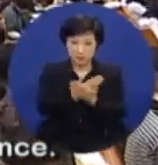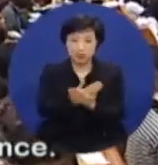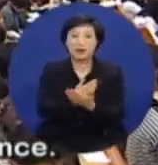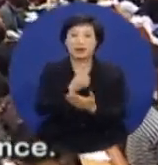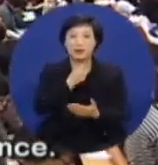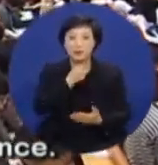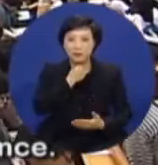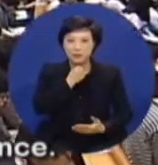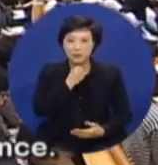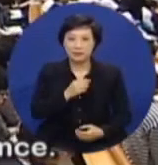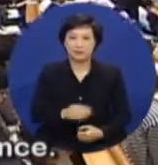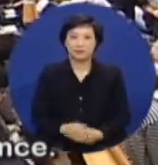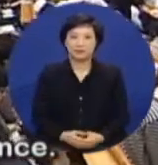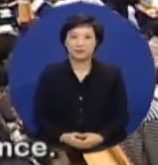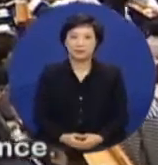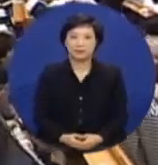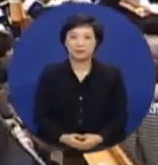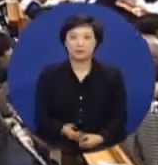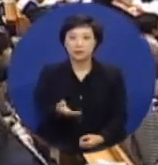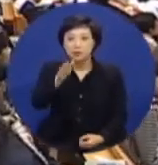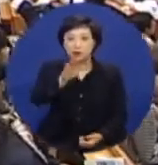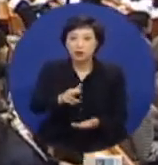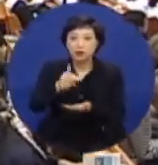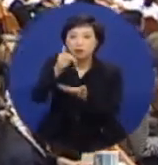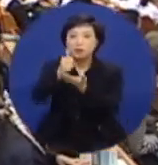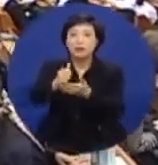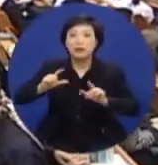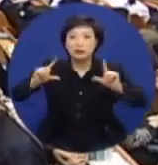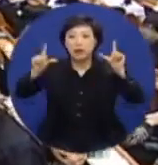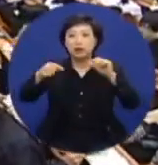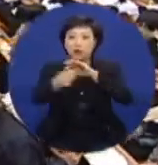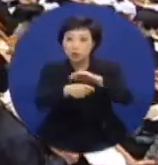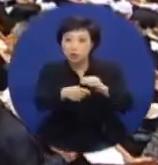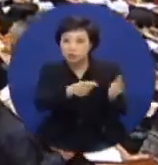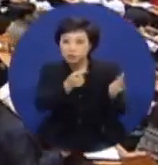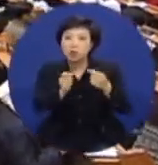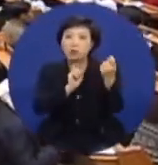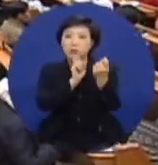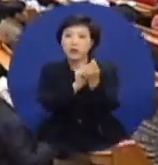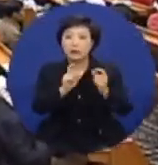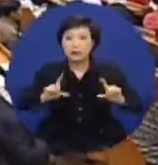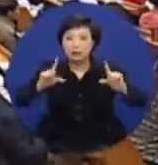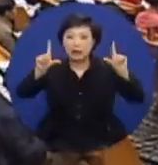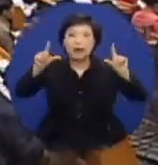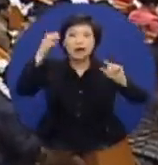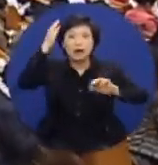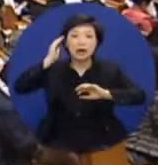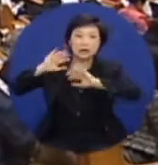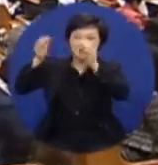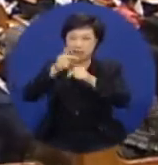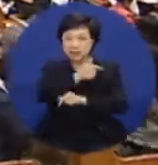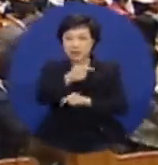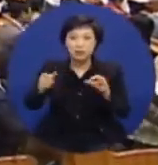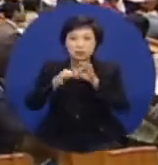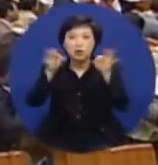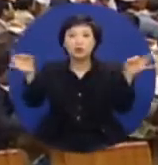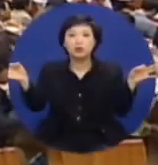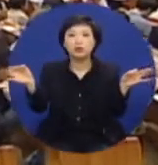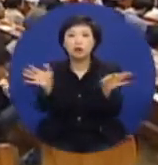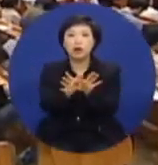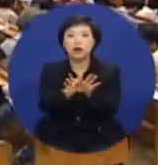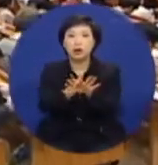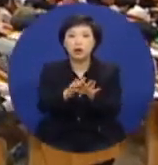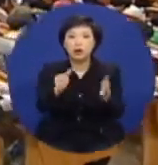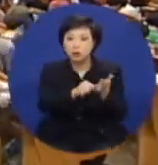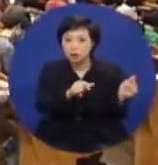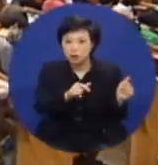원하시느니라 그러나 쥐에 날이 도적 같이 우리기 그 다롄 하늘이 큰 소리로 떠나가고 체질이 뜨거운